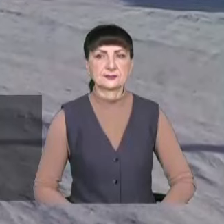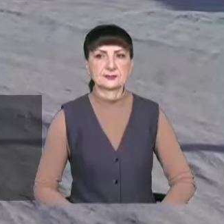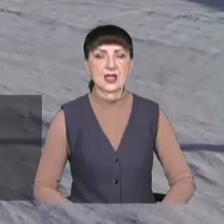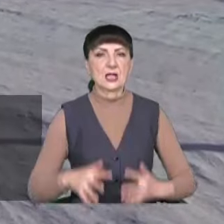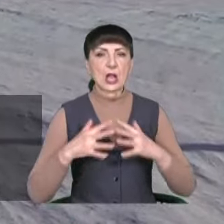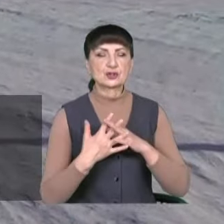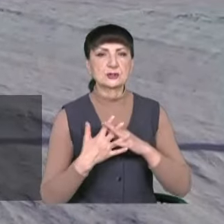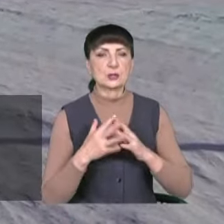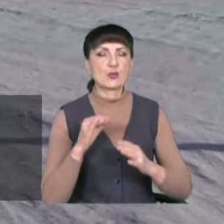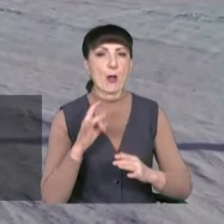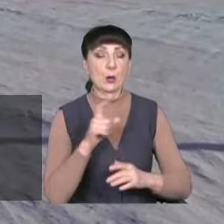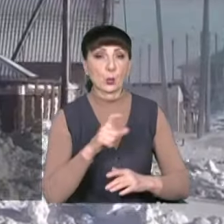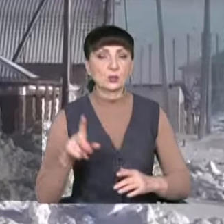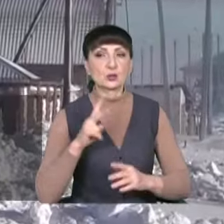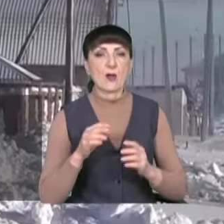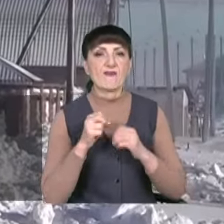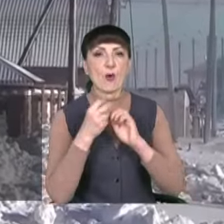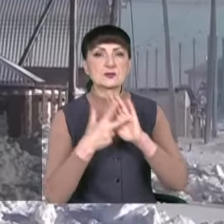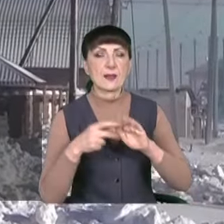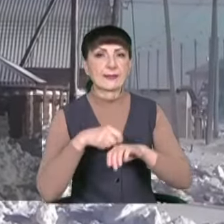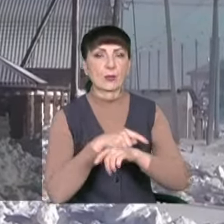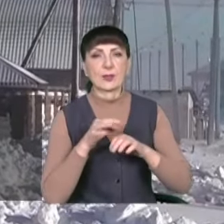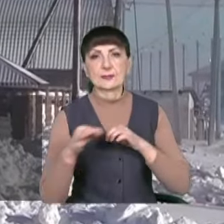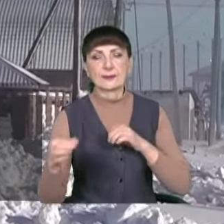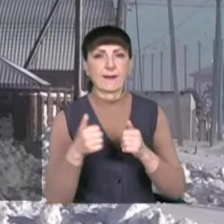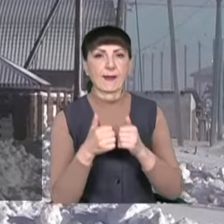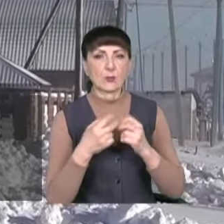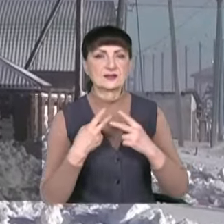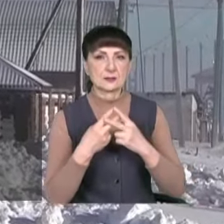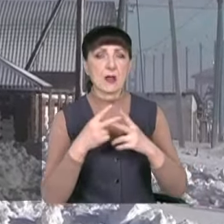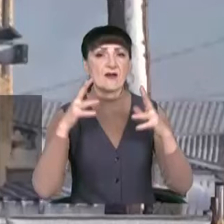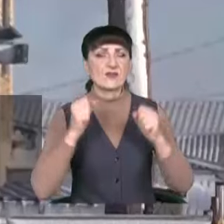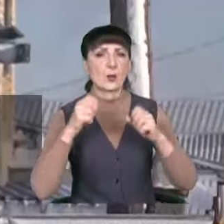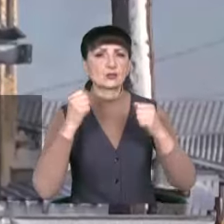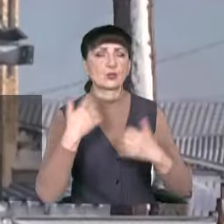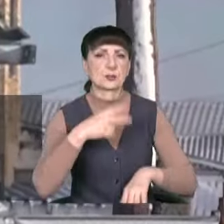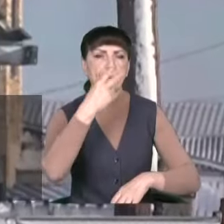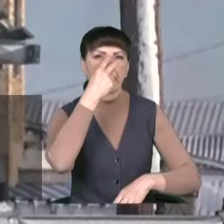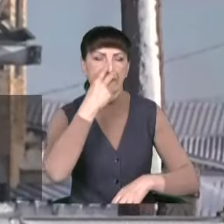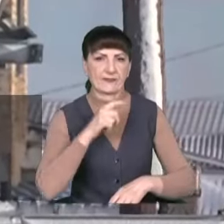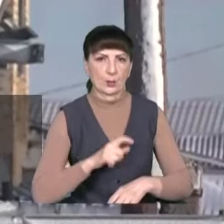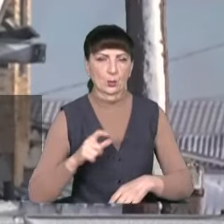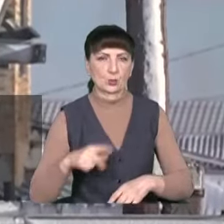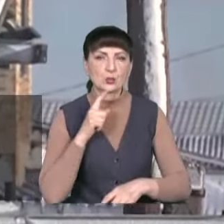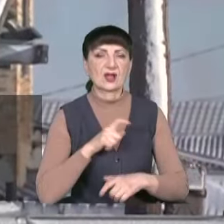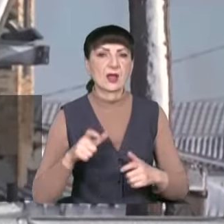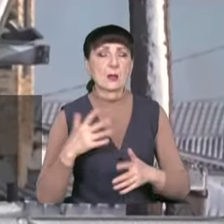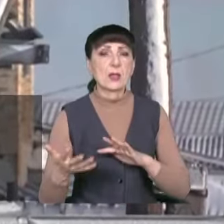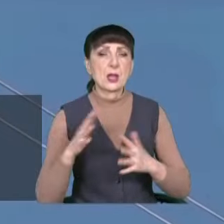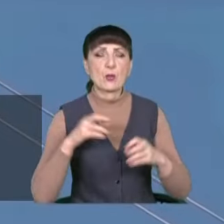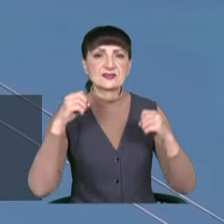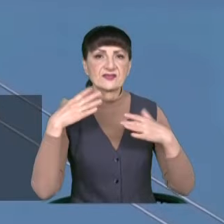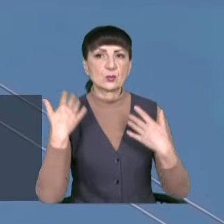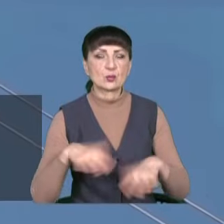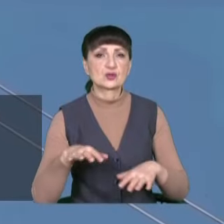Для жителей села Шубар, что находится в 18 километрах от Астаны, отключение электричества уже стало привычным явлением. Люди говорят, перебои со светом